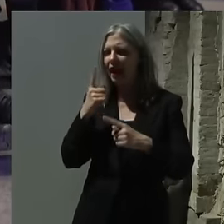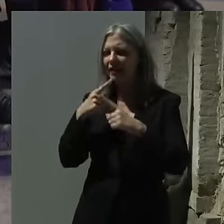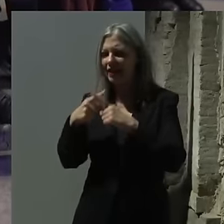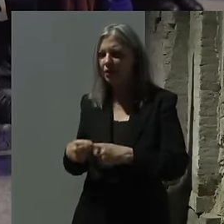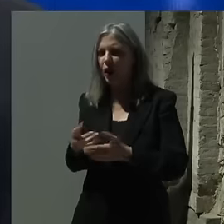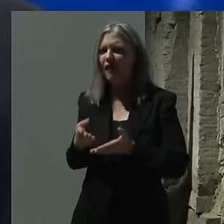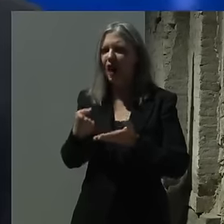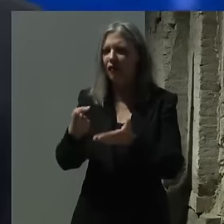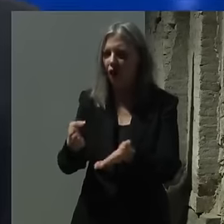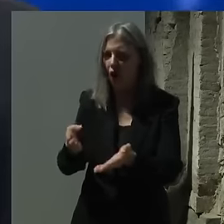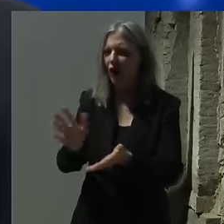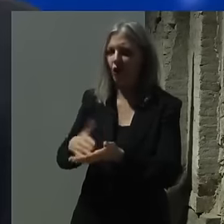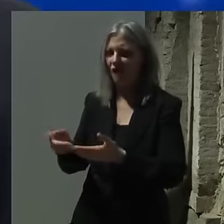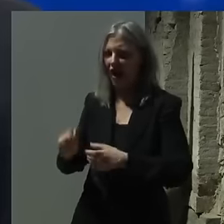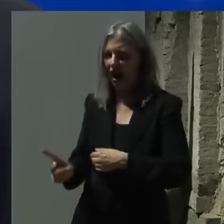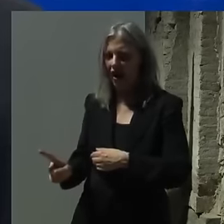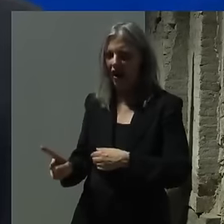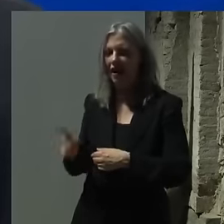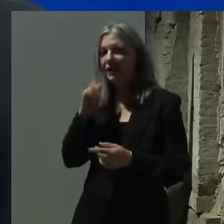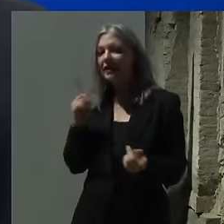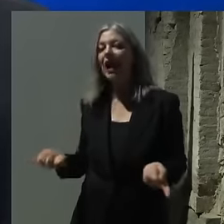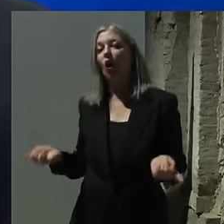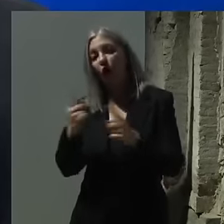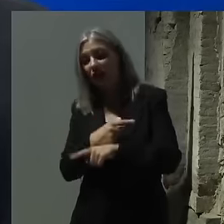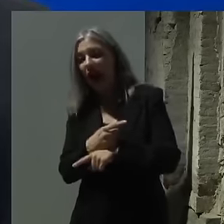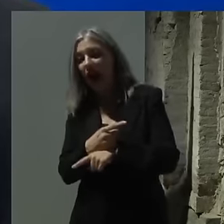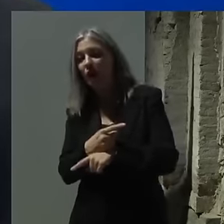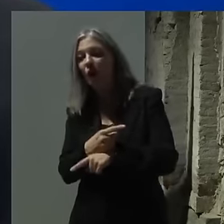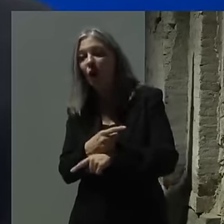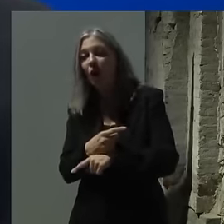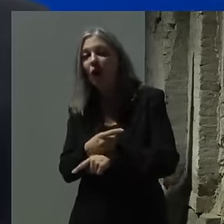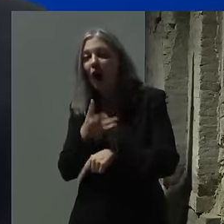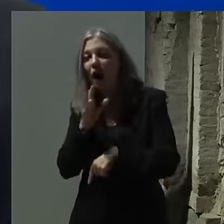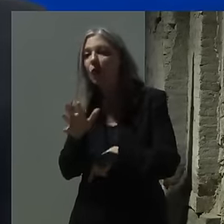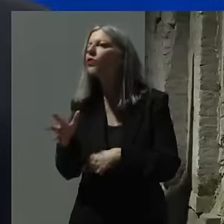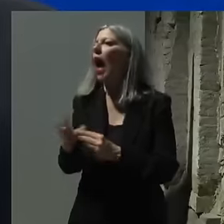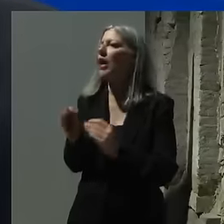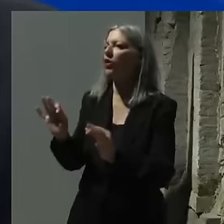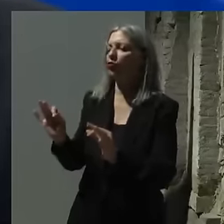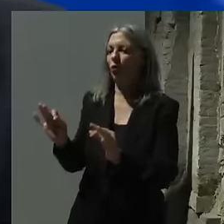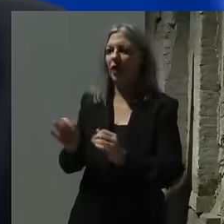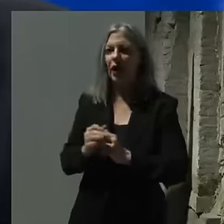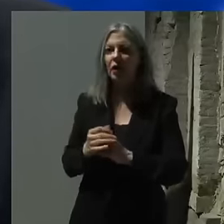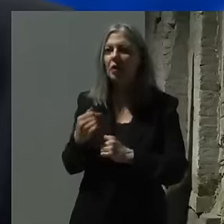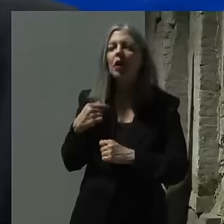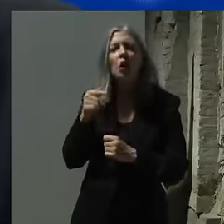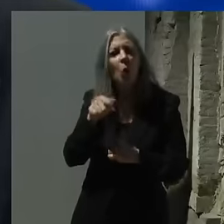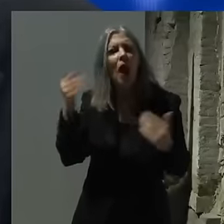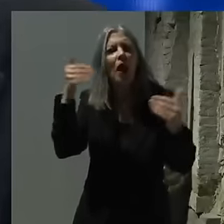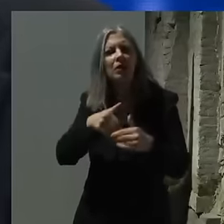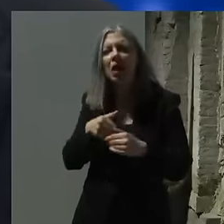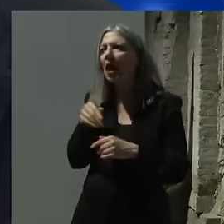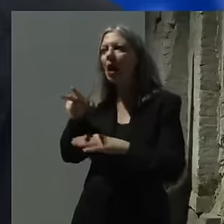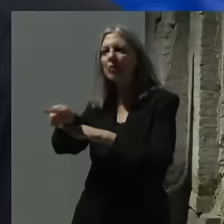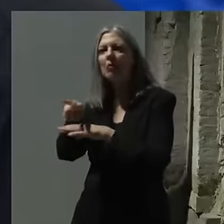stati sentiti i miei genitori, e perché i miei genitori hanno detto che io quella sera ero a dormire a casa, sono